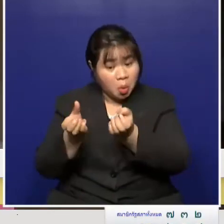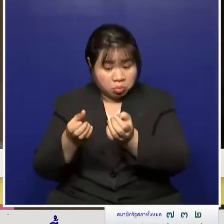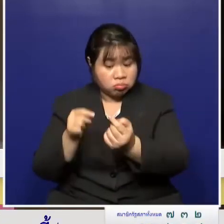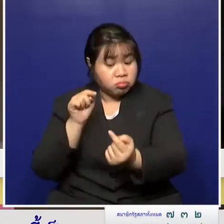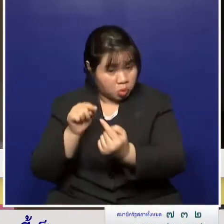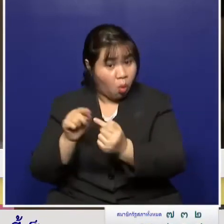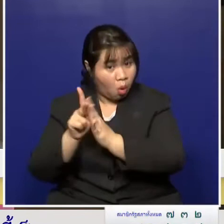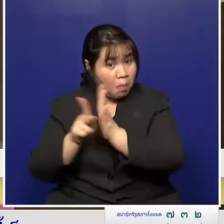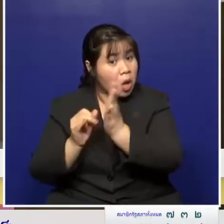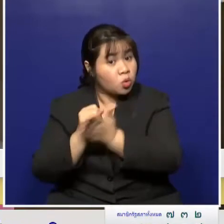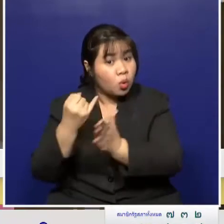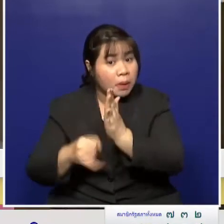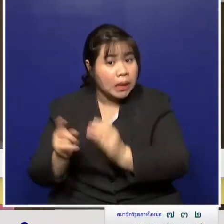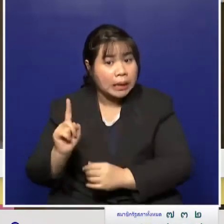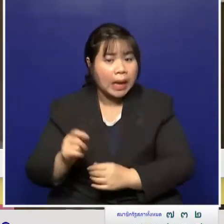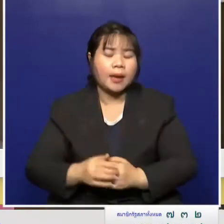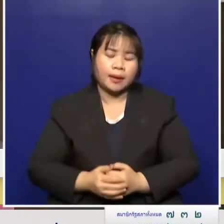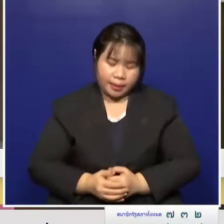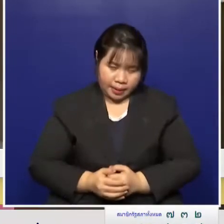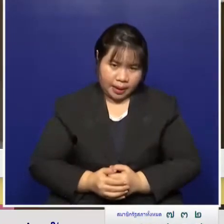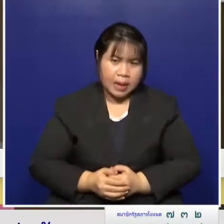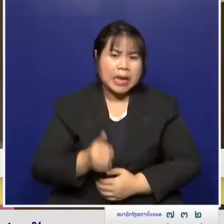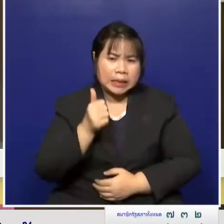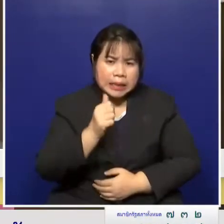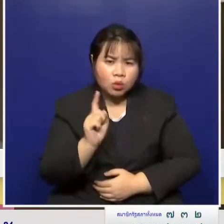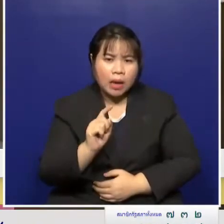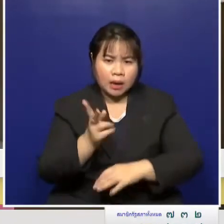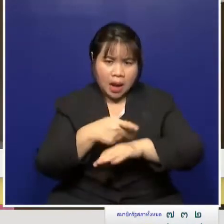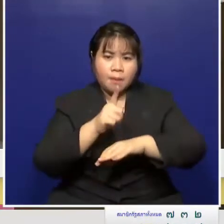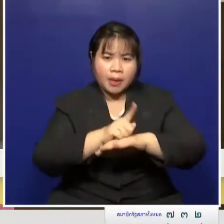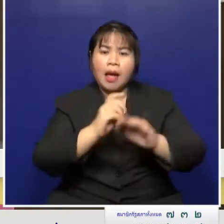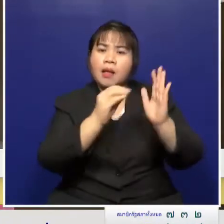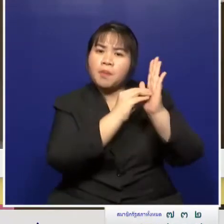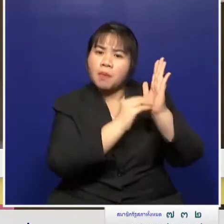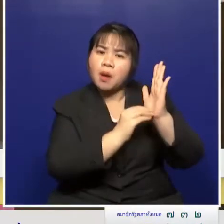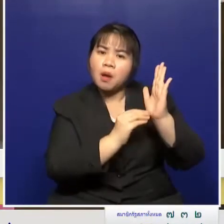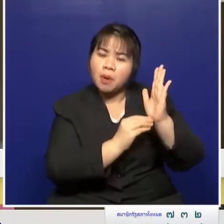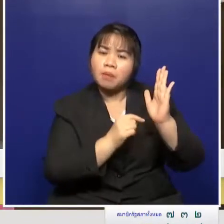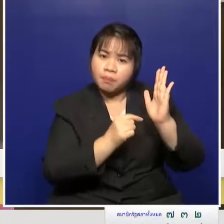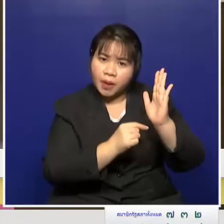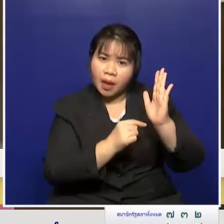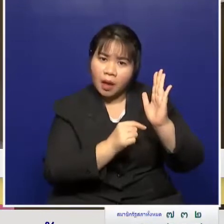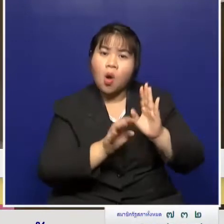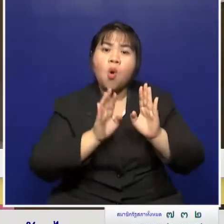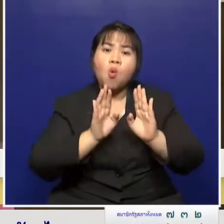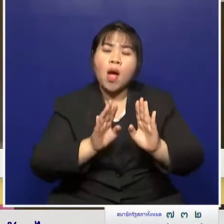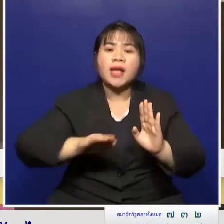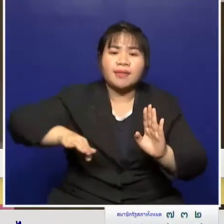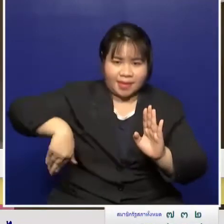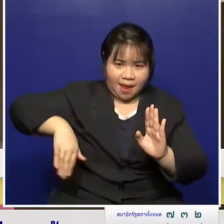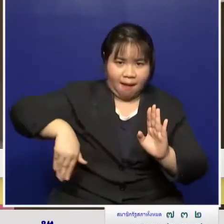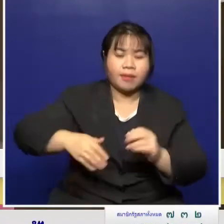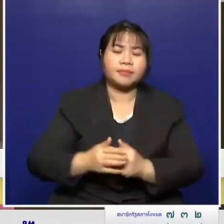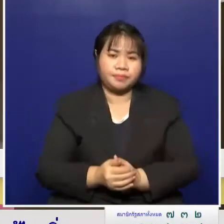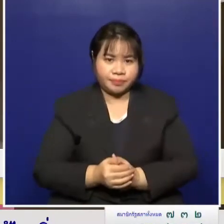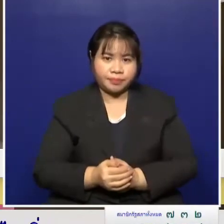ไม่ซึ่งก็ยังดีที่ท่านประธานบรรจุระเบียบวาระดังกล่าวไว้หลังการพิจารณายัตติ